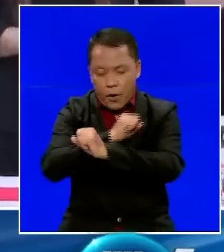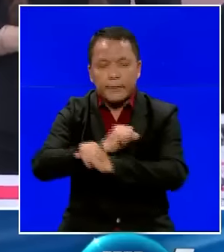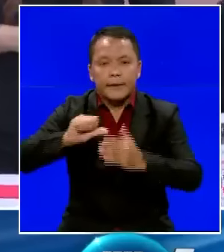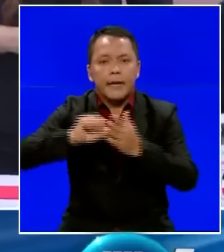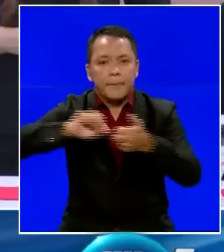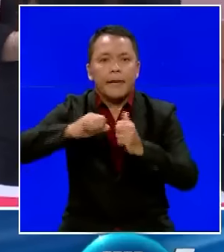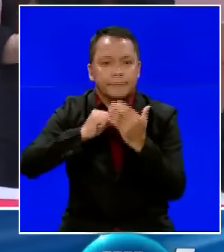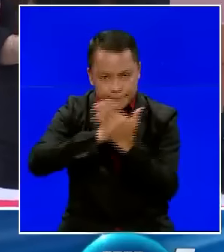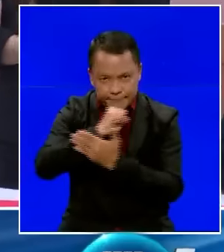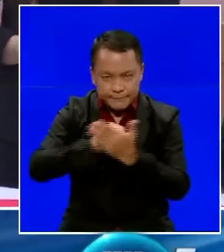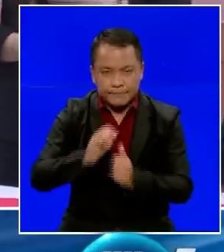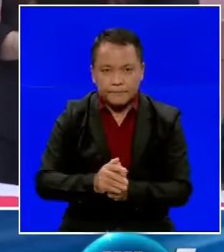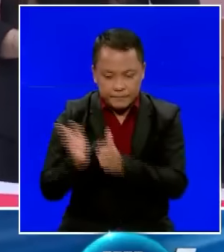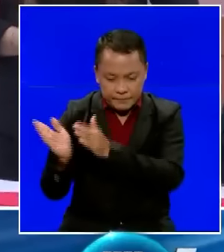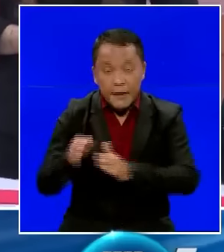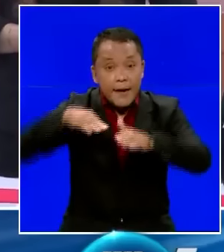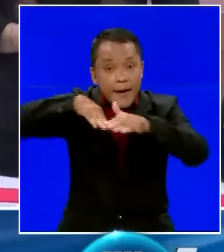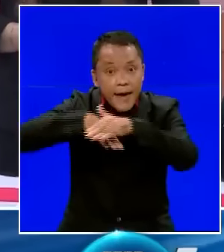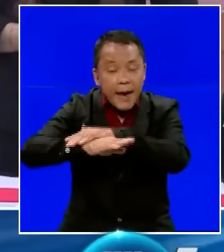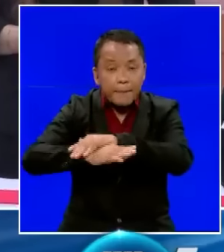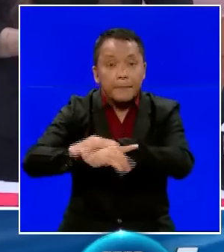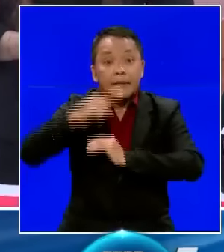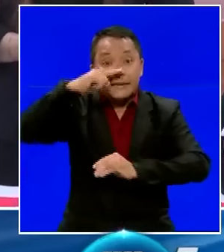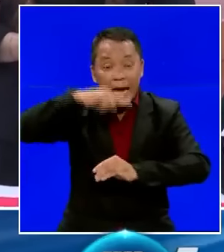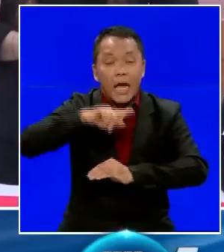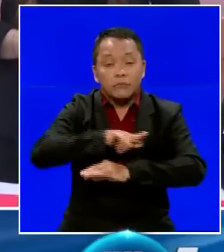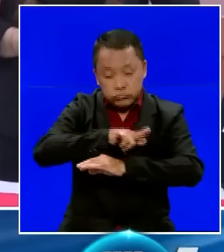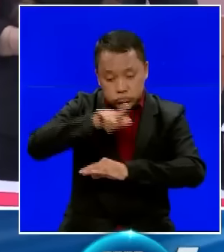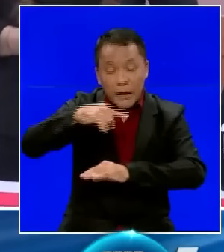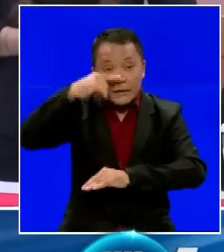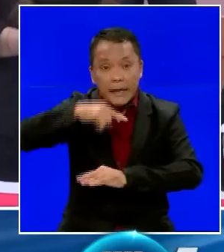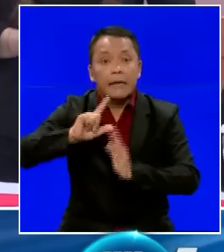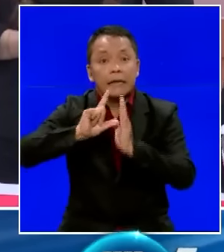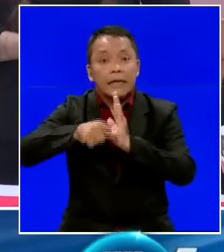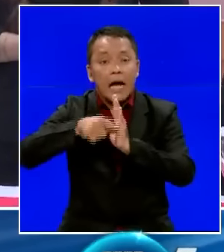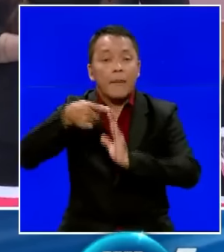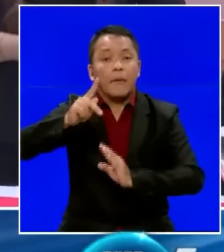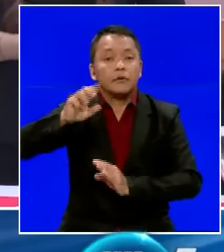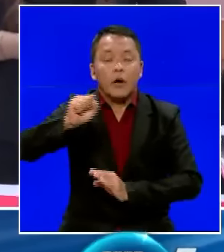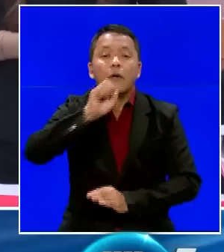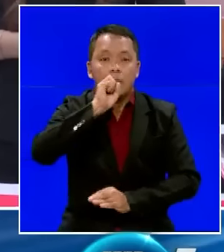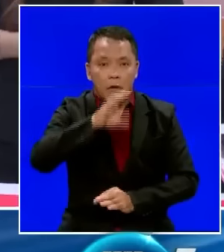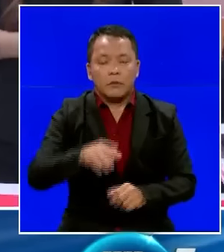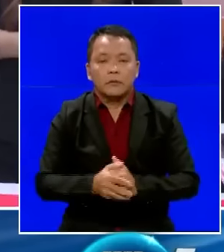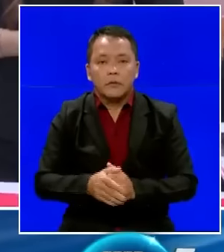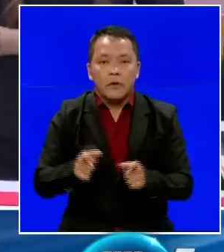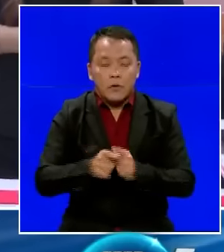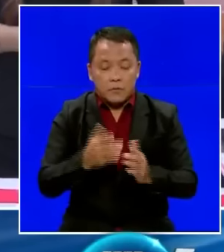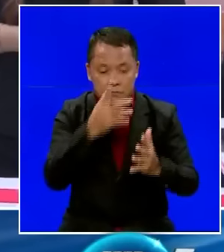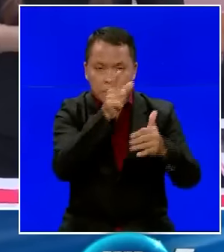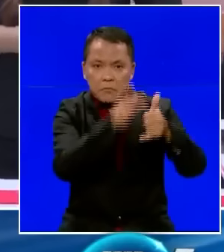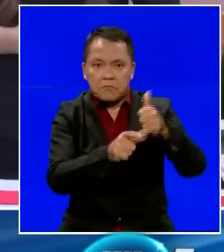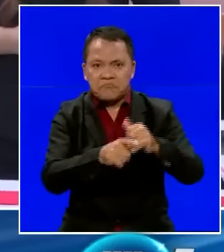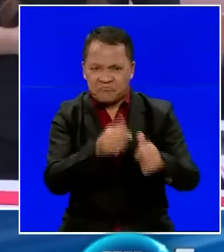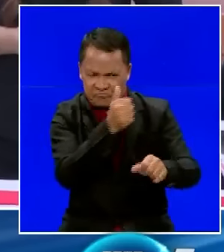ก้ไขปัญหายาเสพติด ส่วนการหลบหนีออกจากประเทศไทยของเสียแป้งนาโหนดนะคะเลขาธิการปปส.บอกว่าทางผู้ต้องหามี